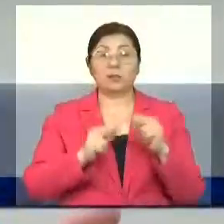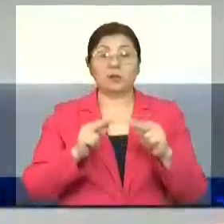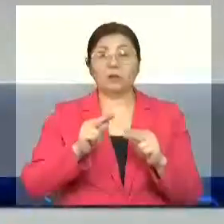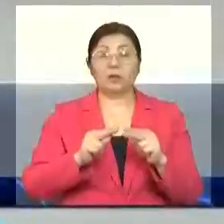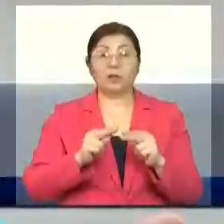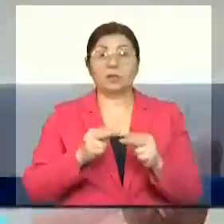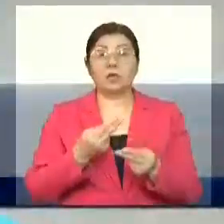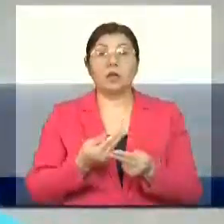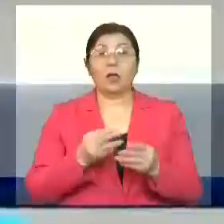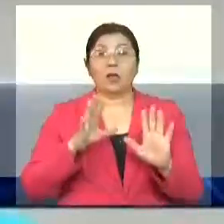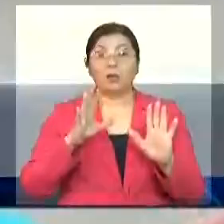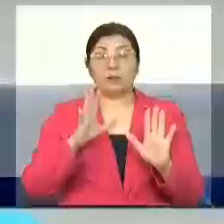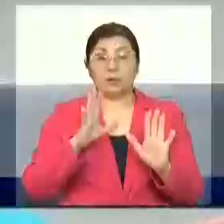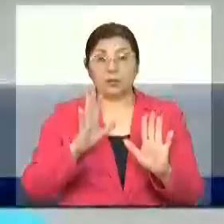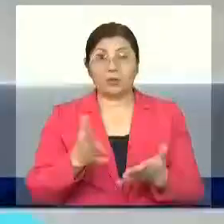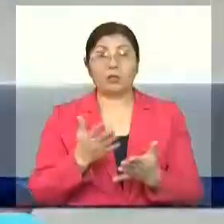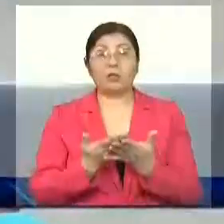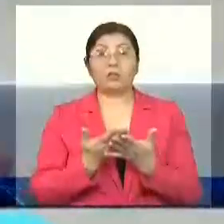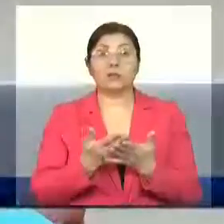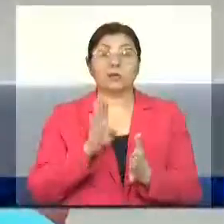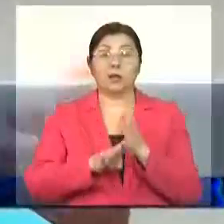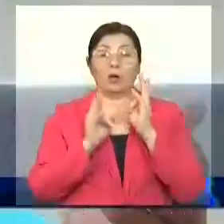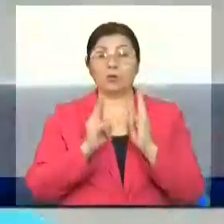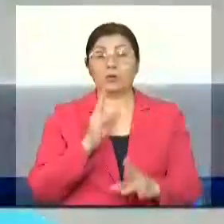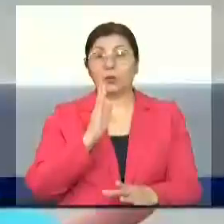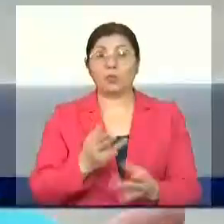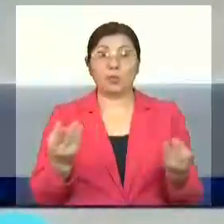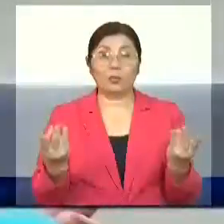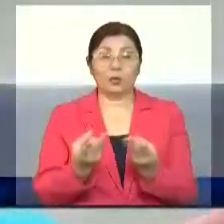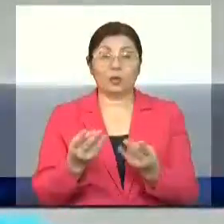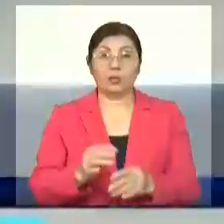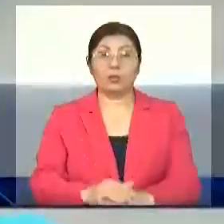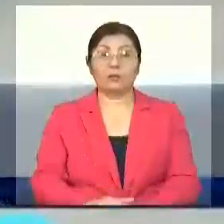қауіпсіздік ең маңызды принципті мәселе, ал оны салу ел экономикасы үшін қажет.